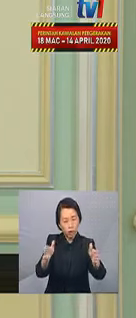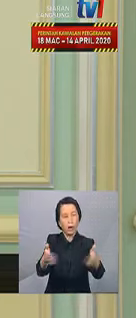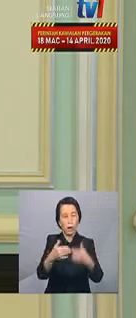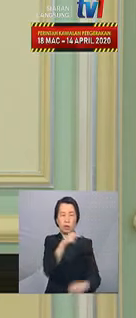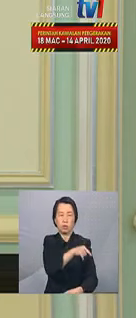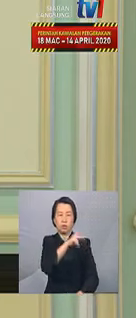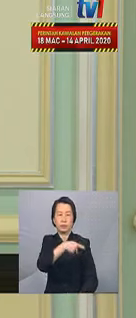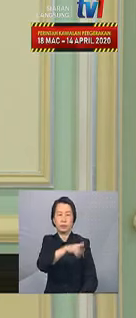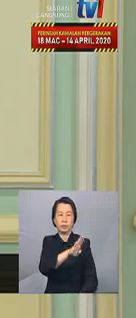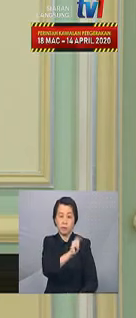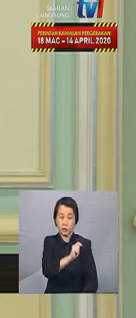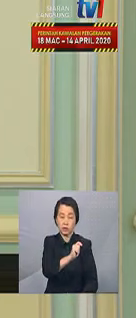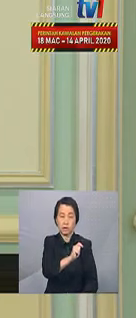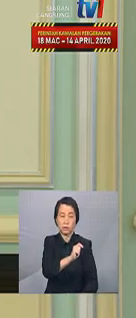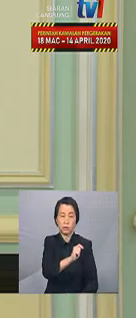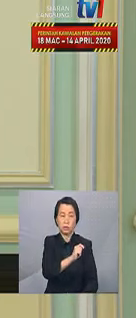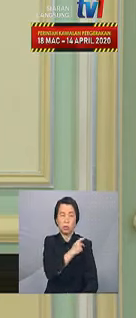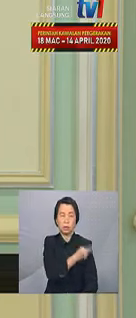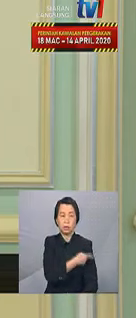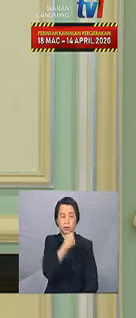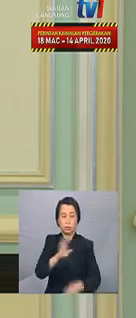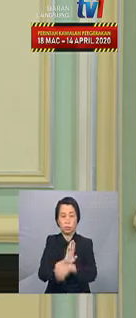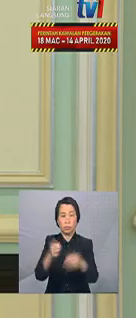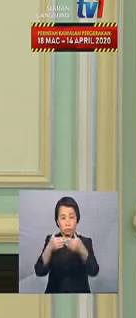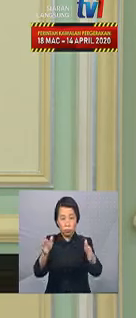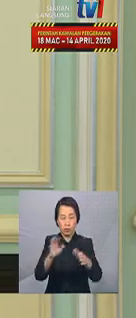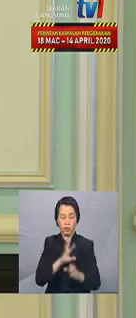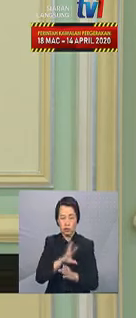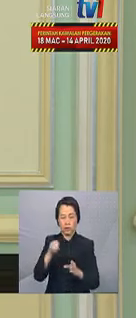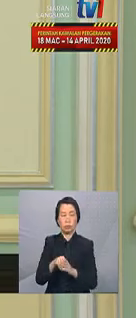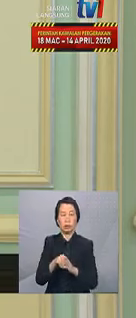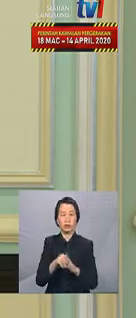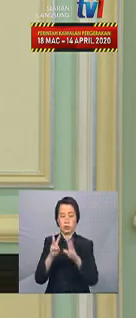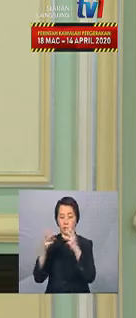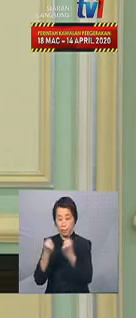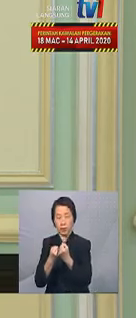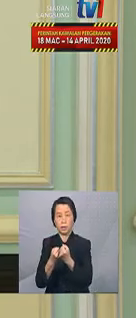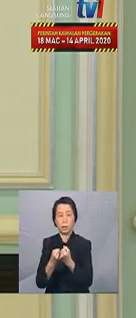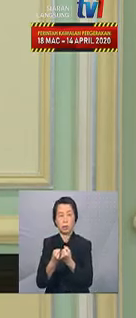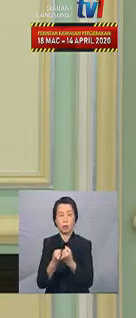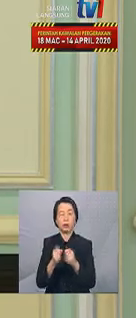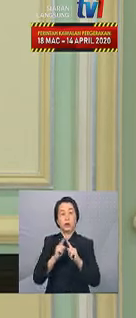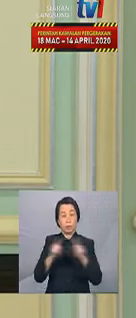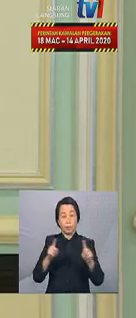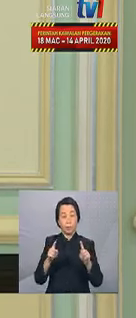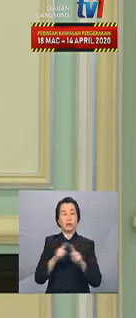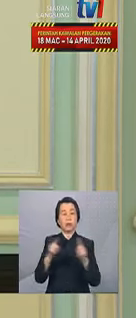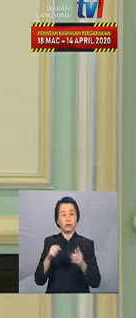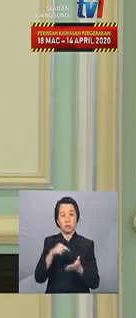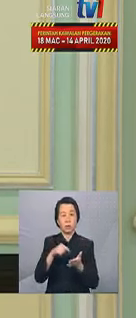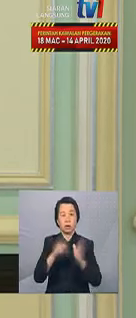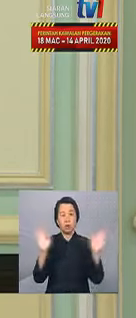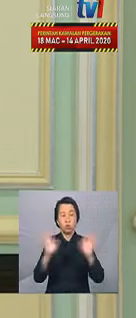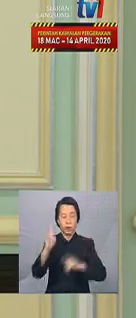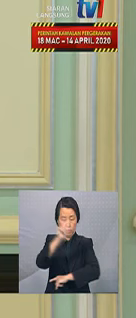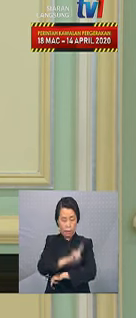sesuatu industri ataupun premis perniagaan dibuka, termasuk bengkel dan sebagainya. Tapi ini bukan hari